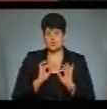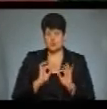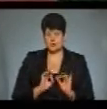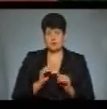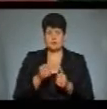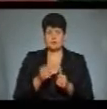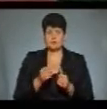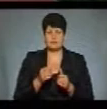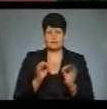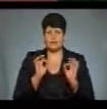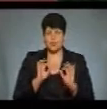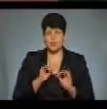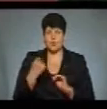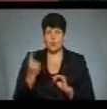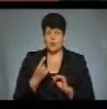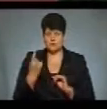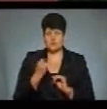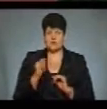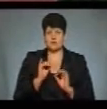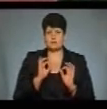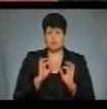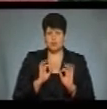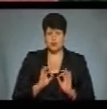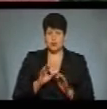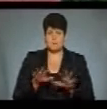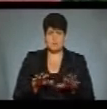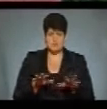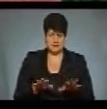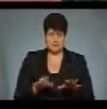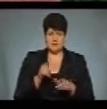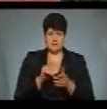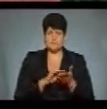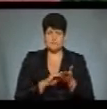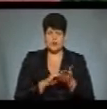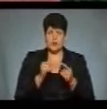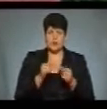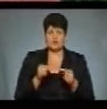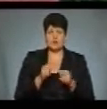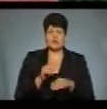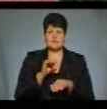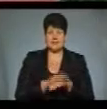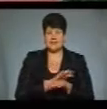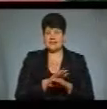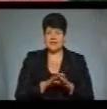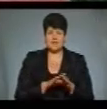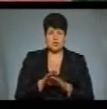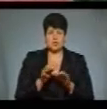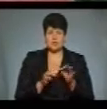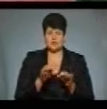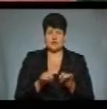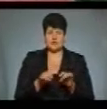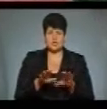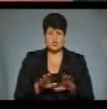прокурора обласного і прокурора місцевого. Там вказано конкретний факт невиконання судового рішення,